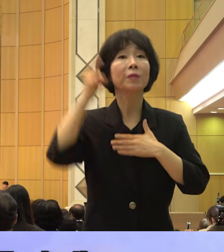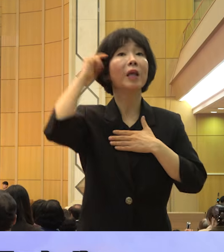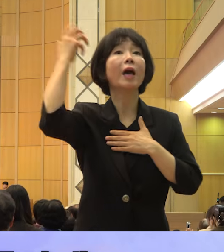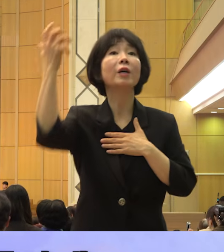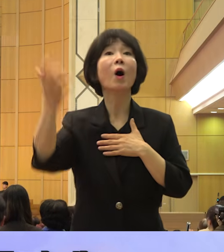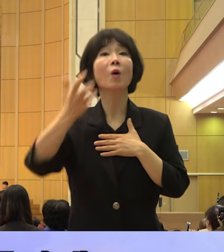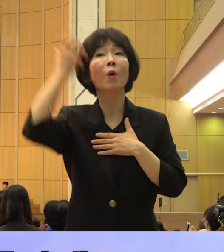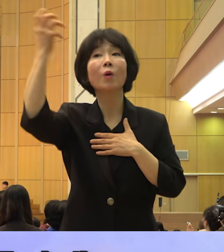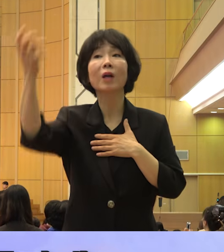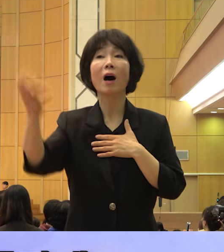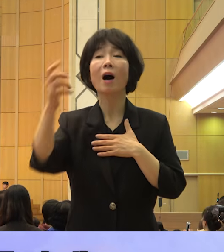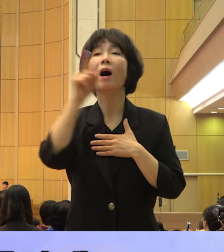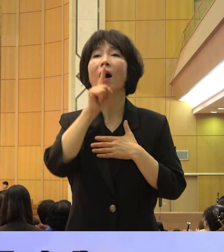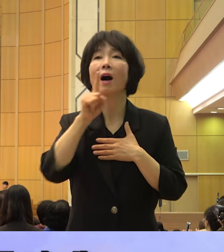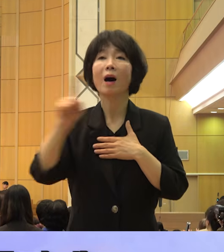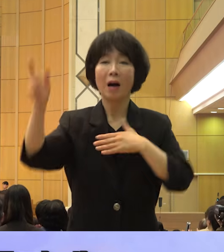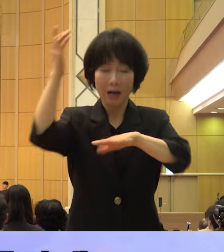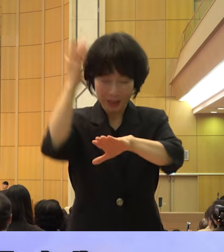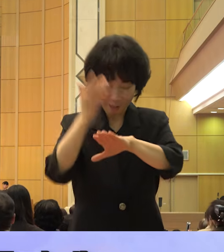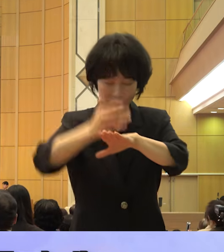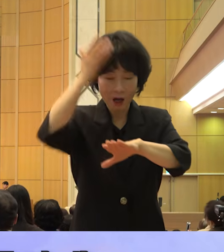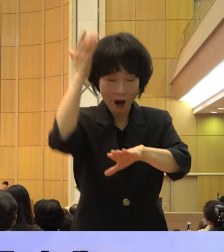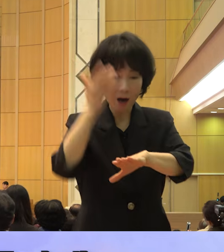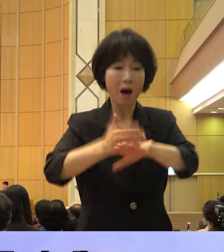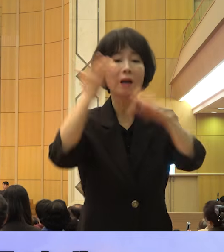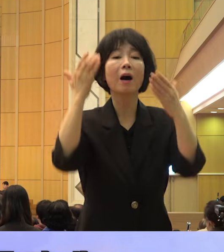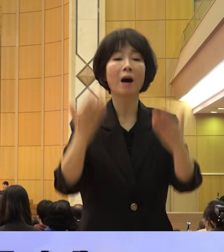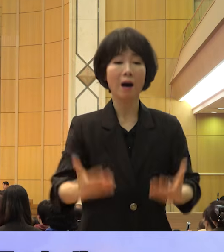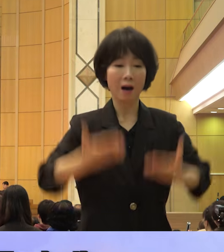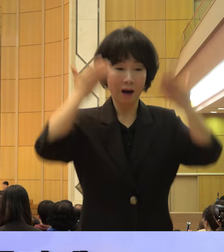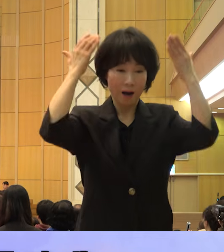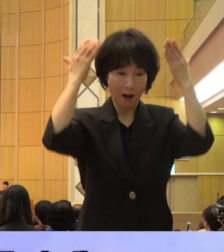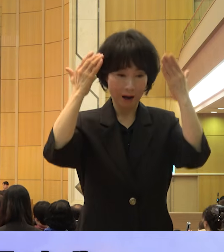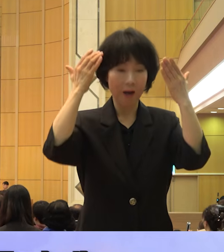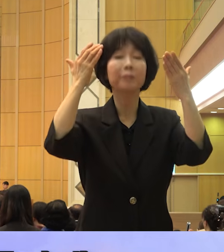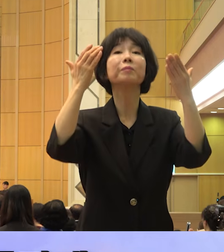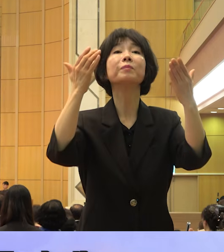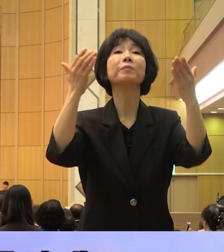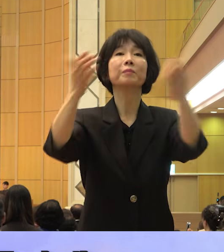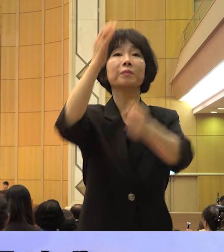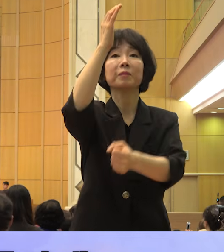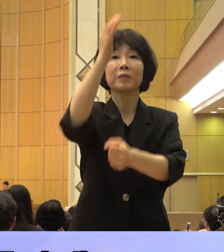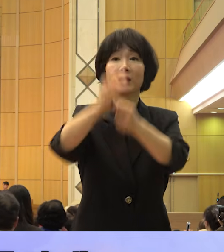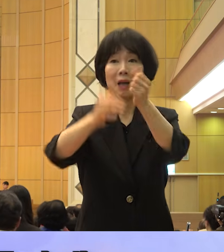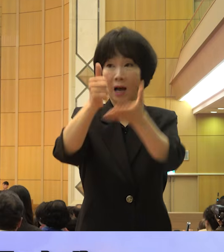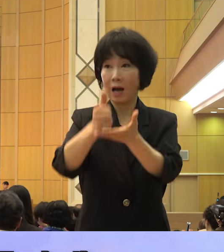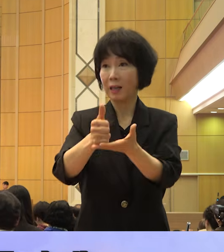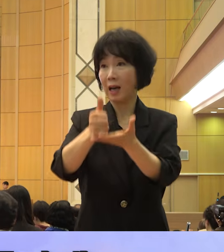축복하심을 내 영혼아 감사하라.